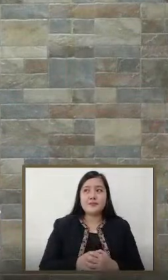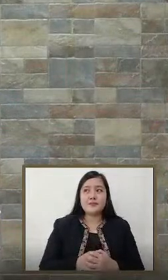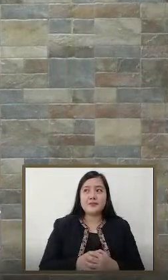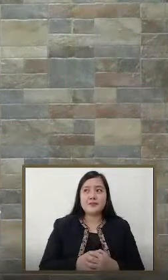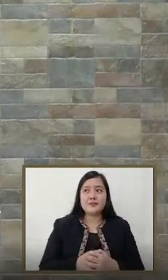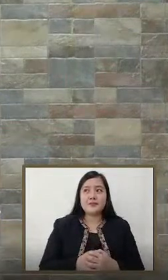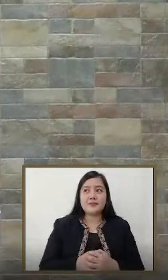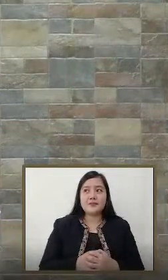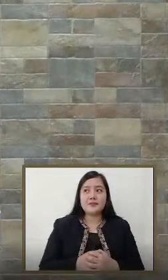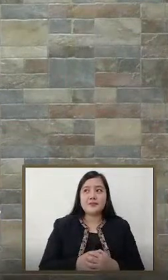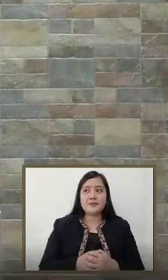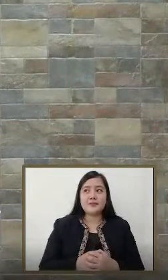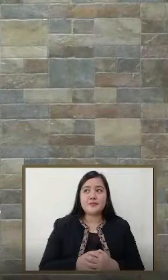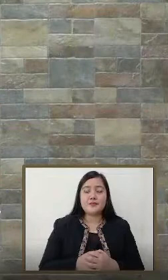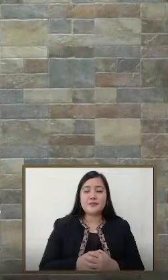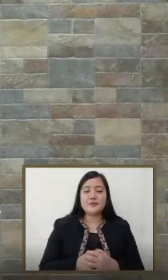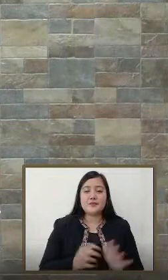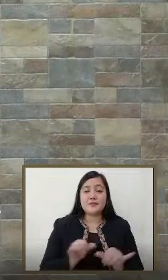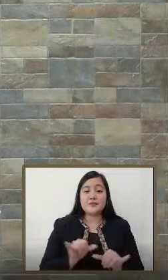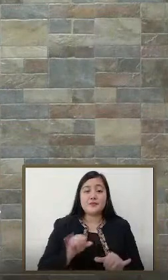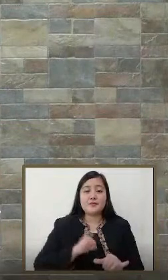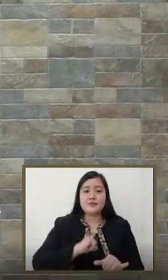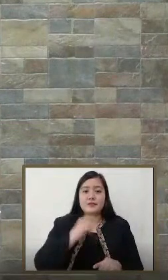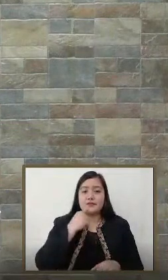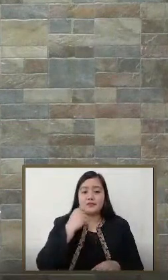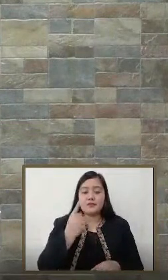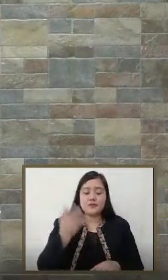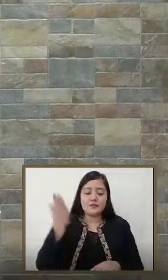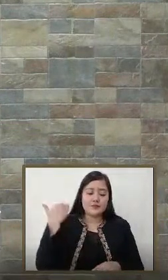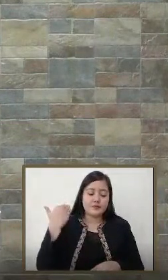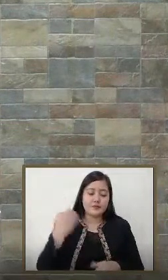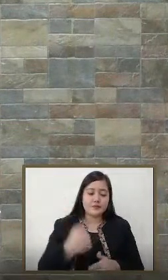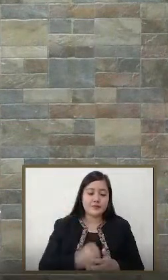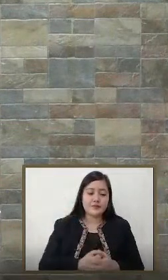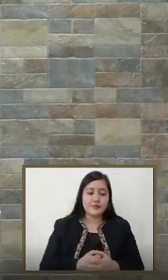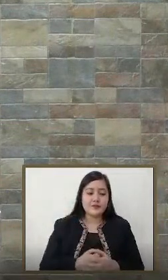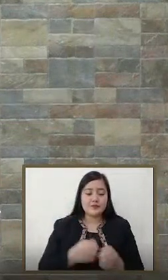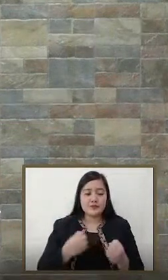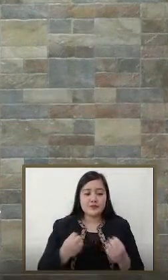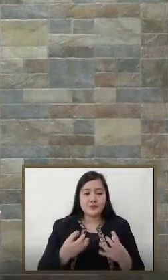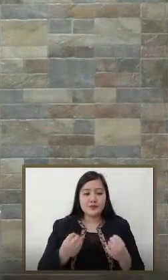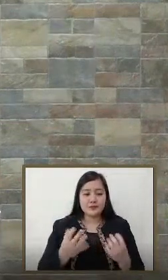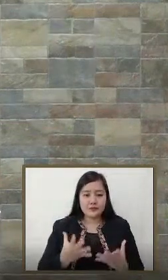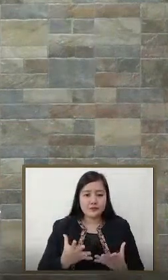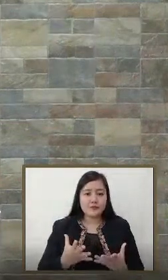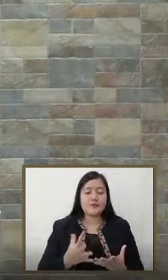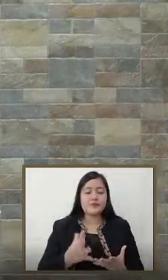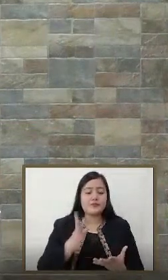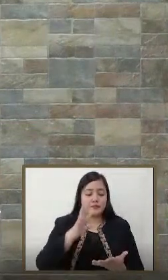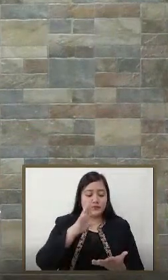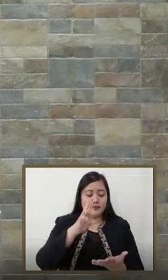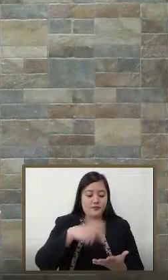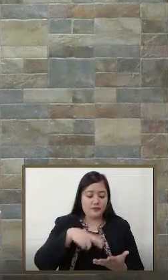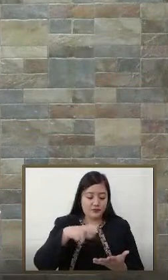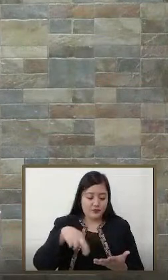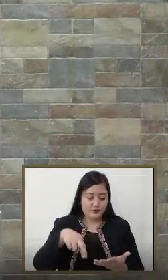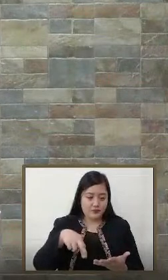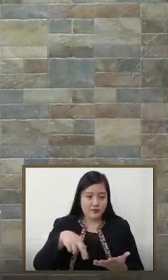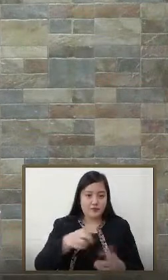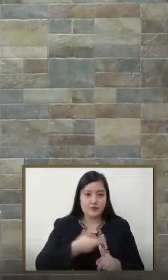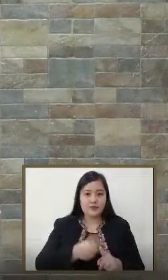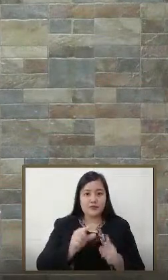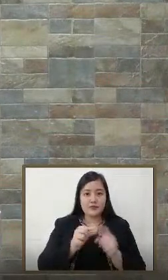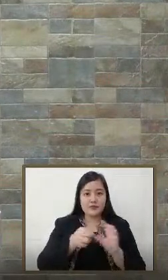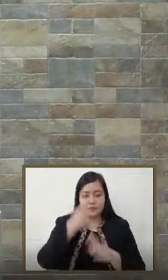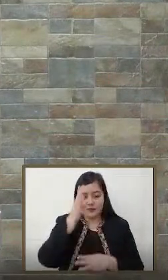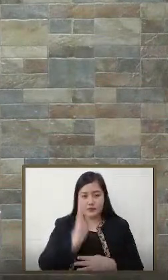Napakarami na sabi ko mga napakarami nating narinig, nabasa, mula sa salita ng Diyos, sabi